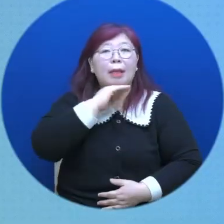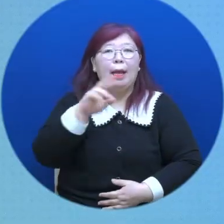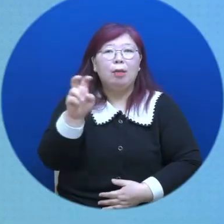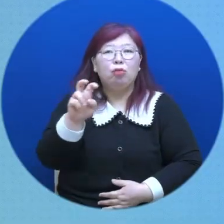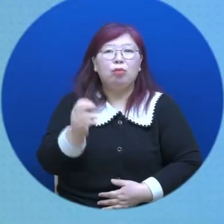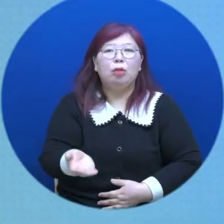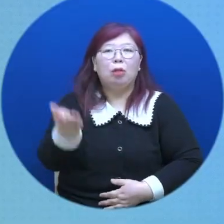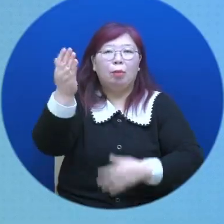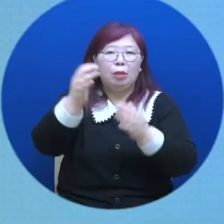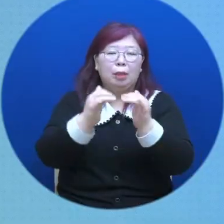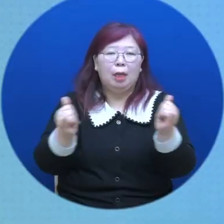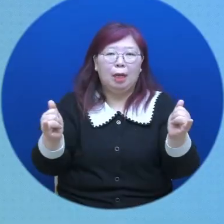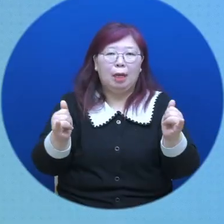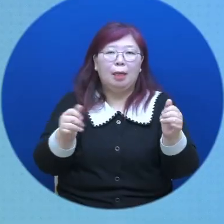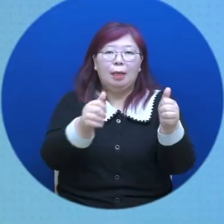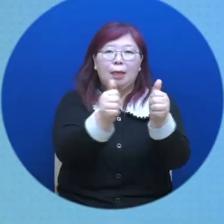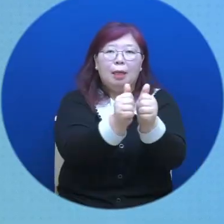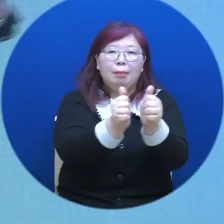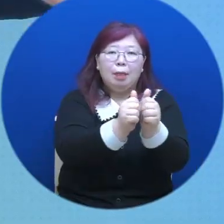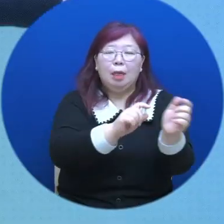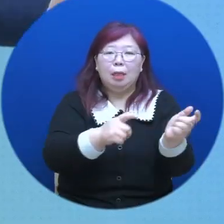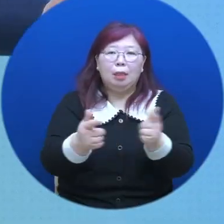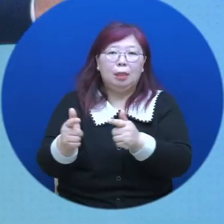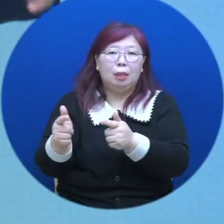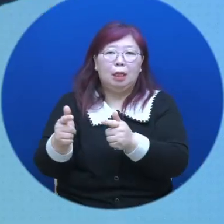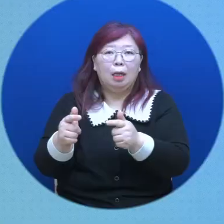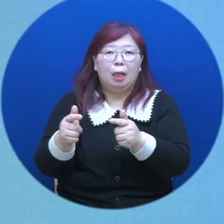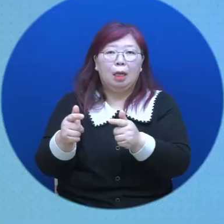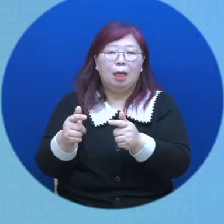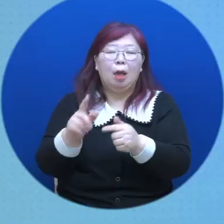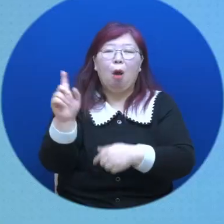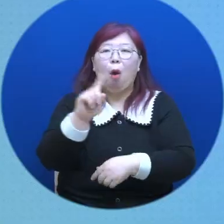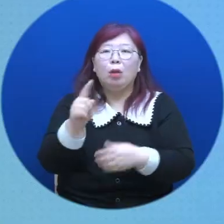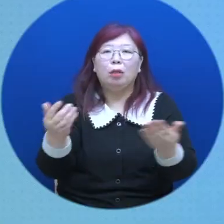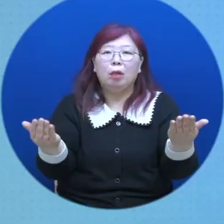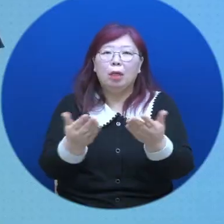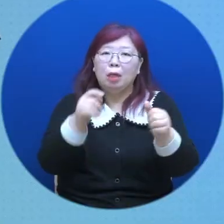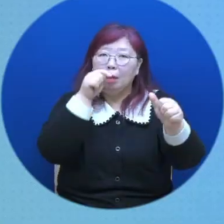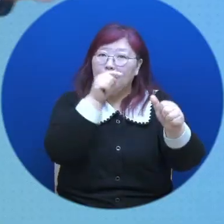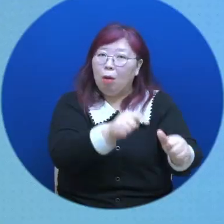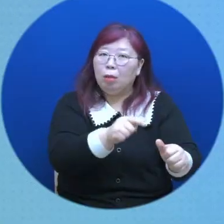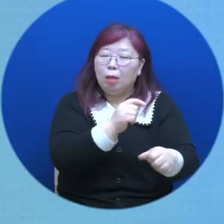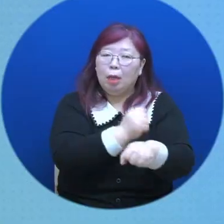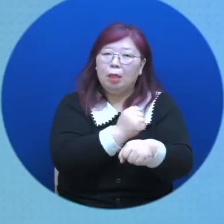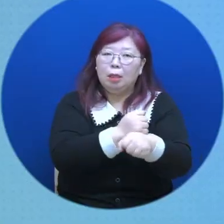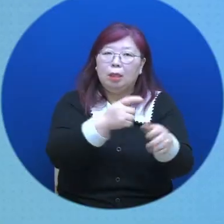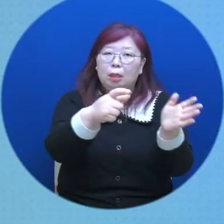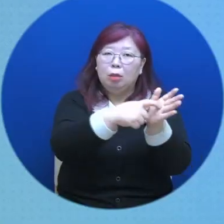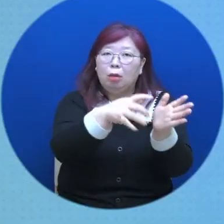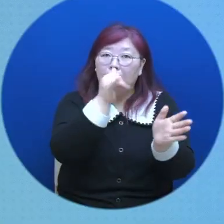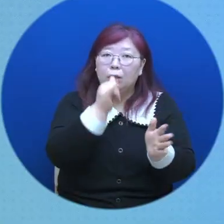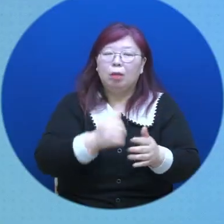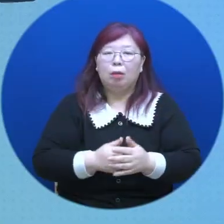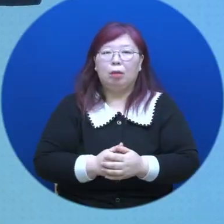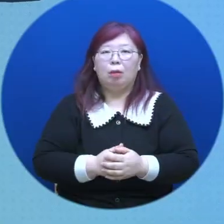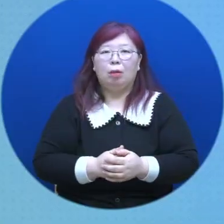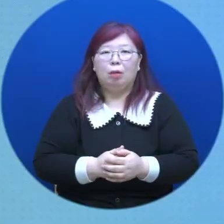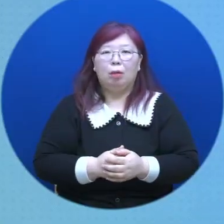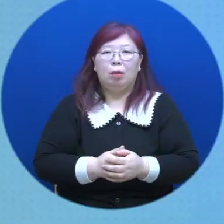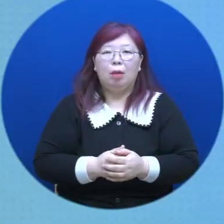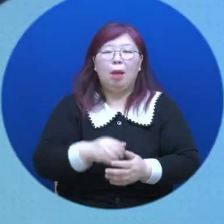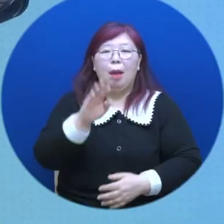되는 남자들을 향하여 어떠한 일을 하게 했는가라는 걸 기록하고 있잖아요.